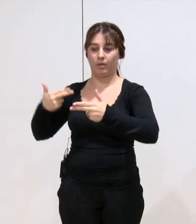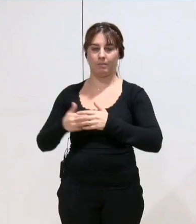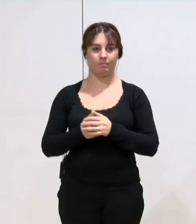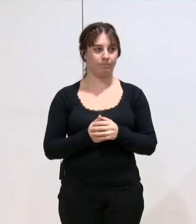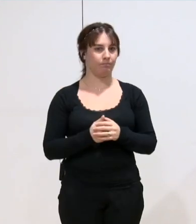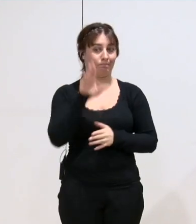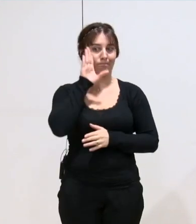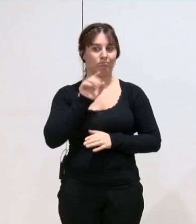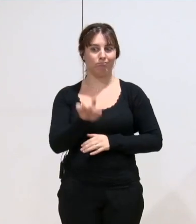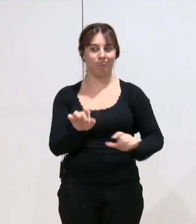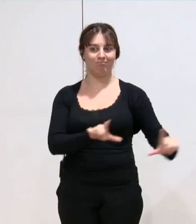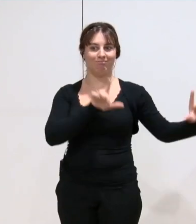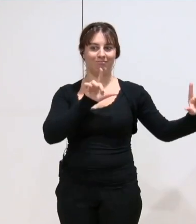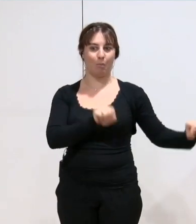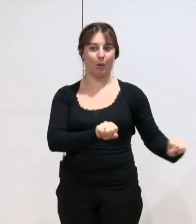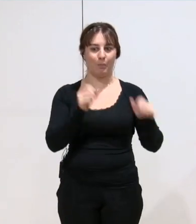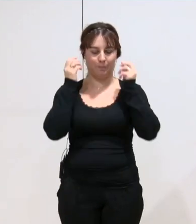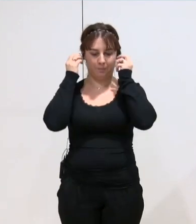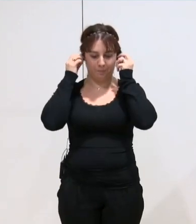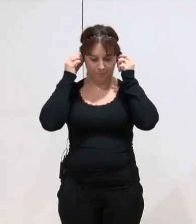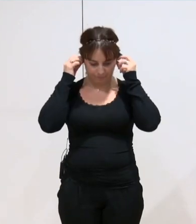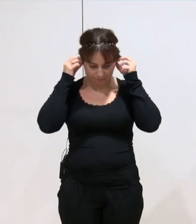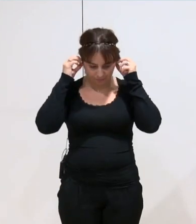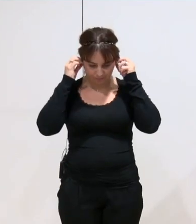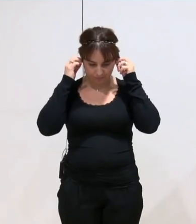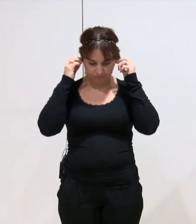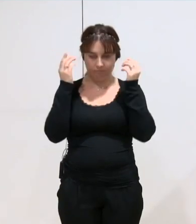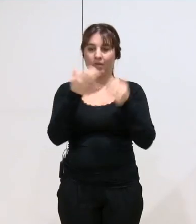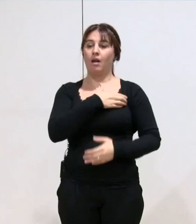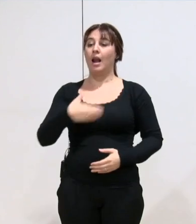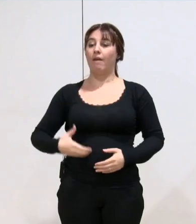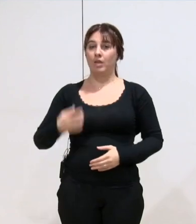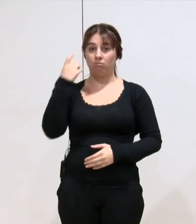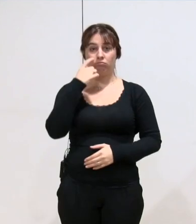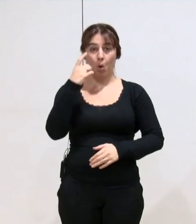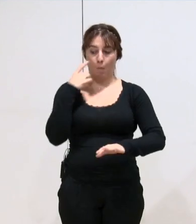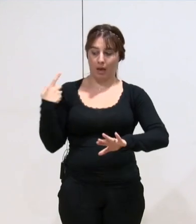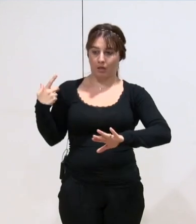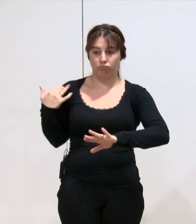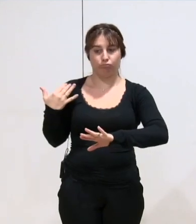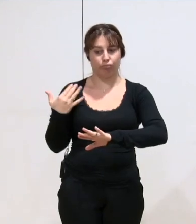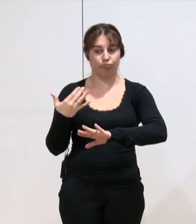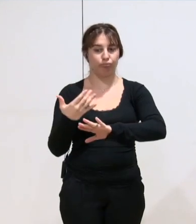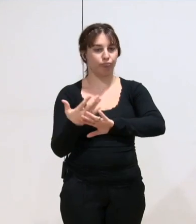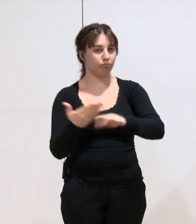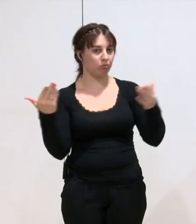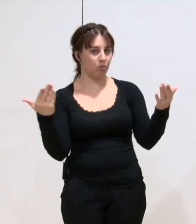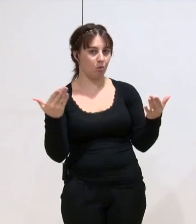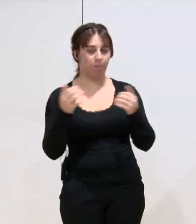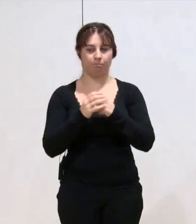2015. Donc, je vais avancer. Donc en ce qui concerne l'état des lieux de la ville, donc on a affaire à une